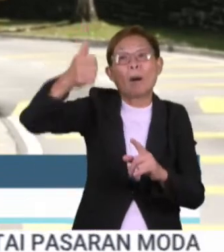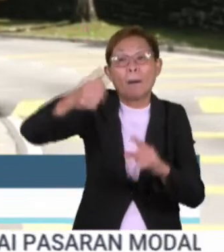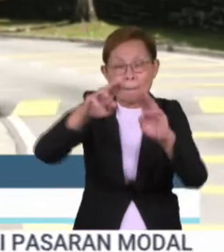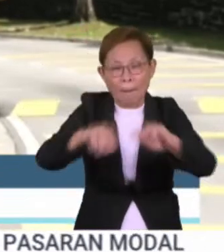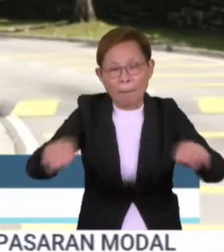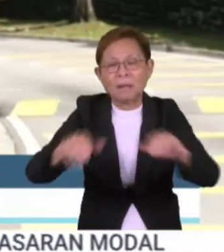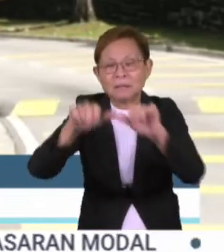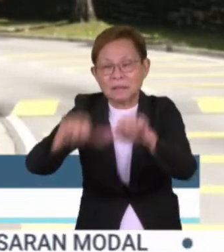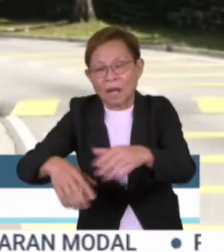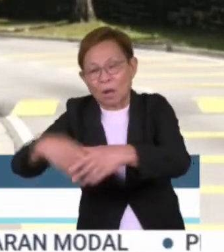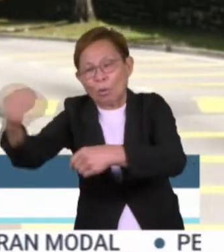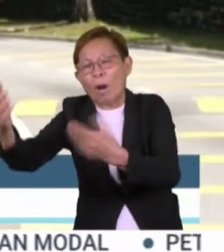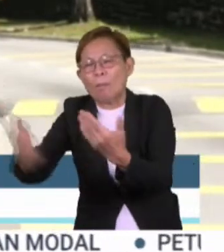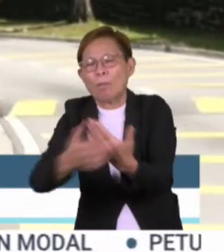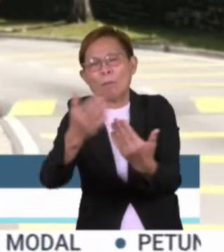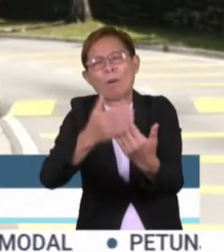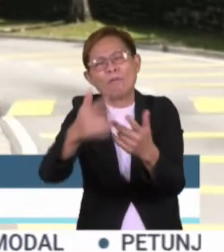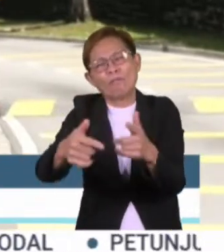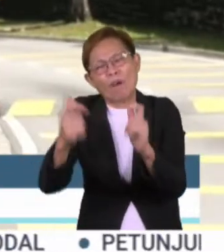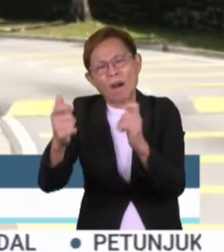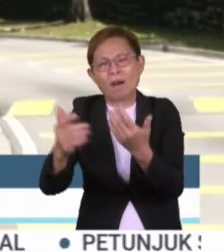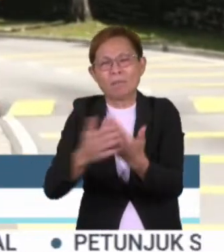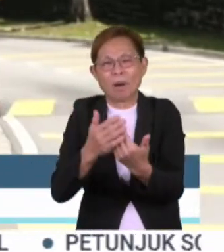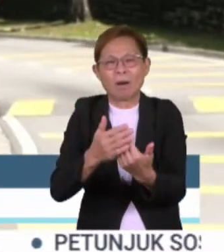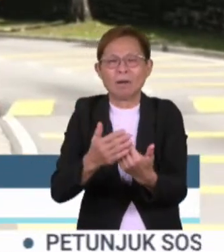kemudahannya sangat cepat